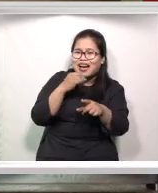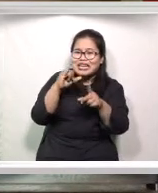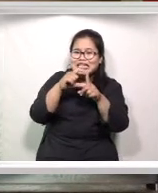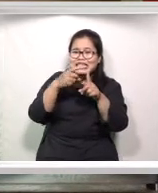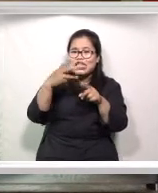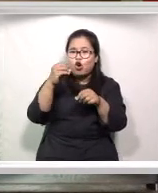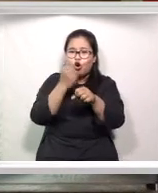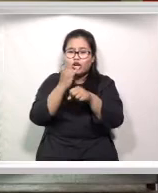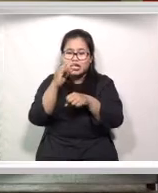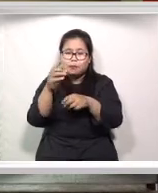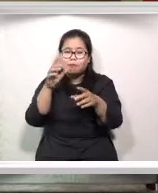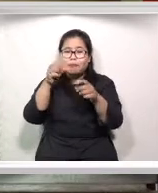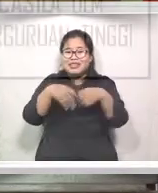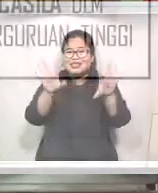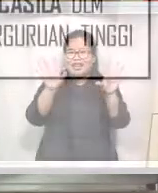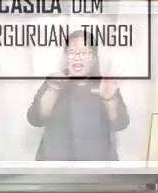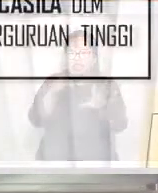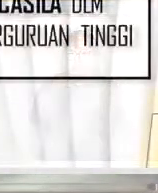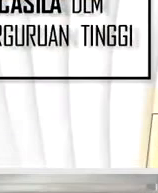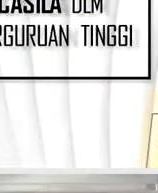Pancasila, antara lain,